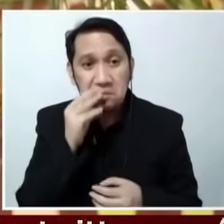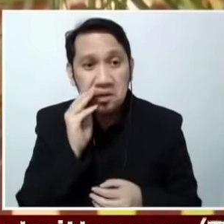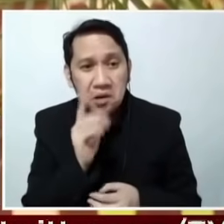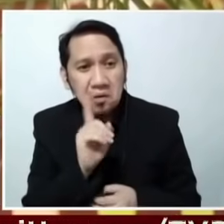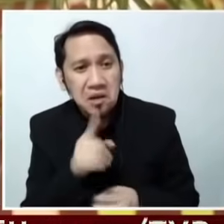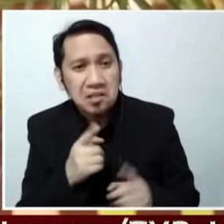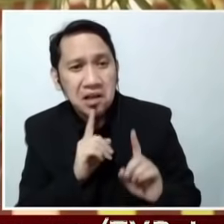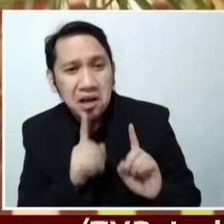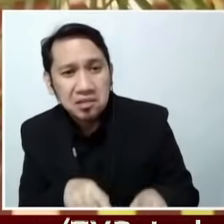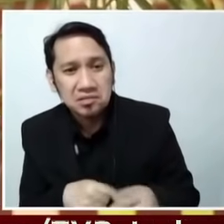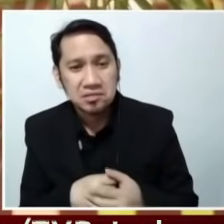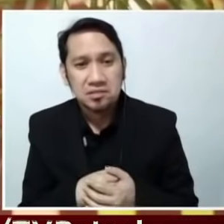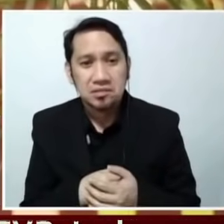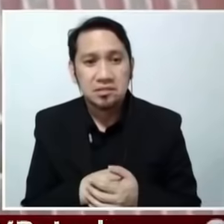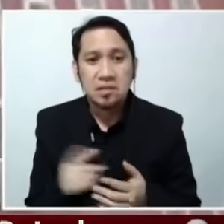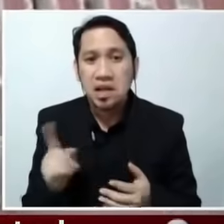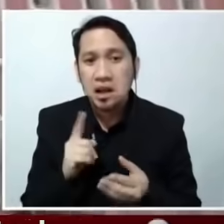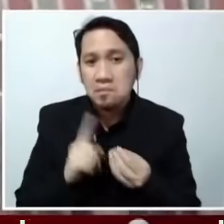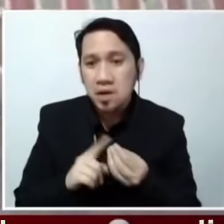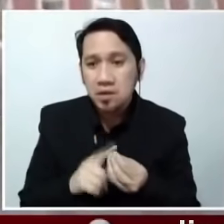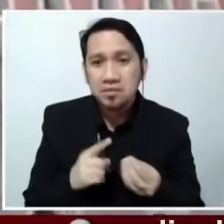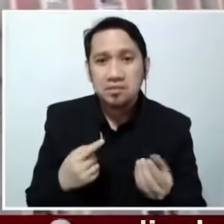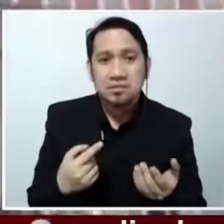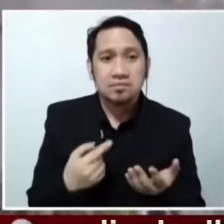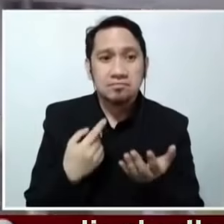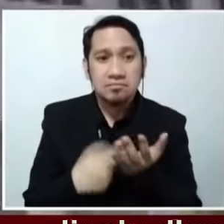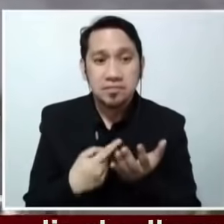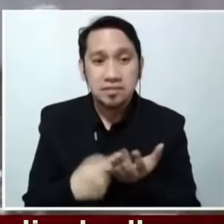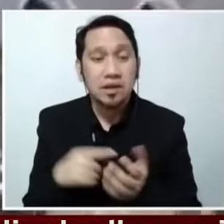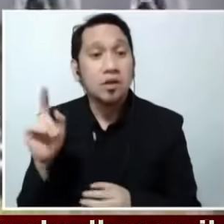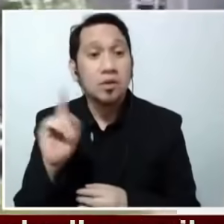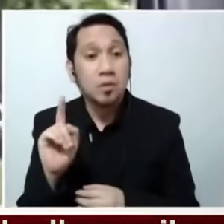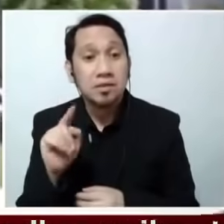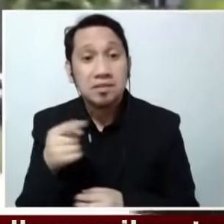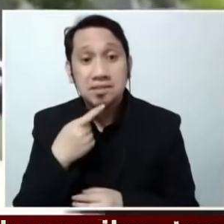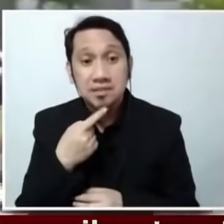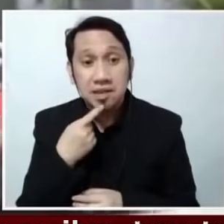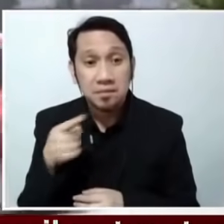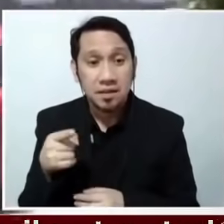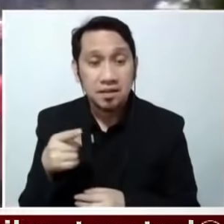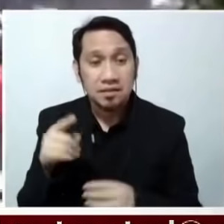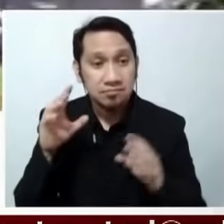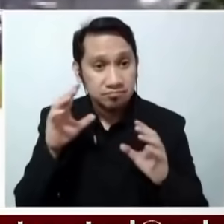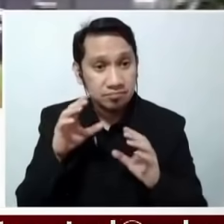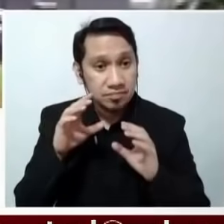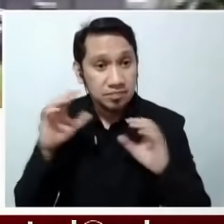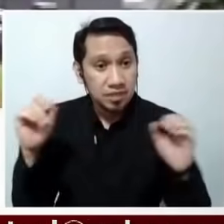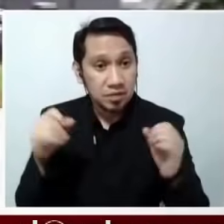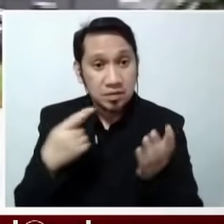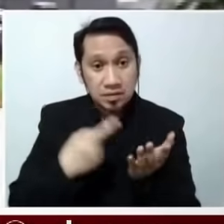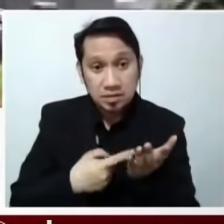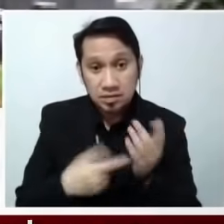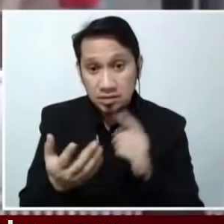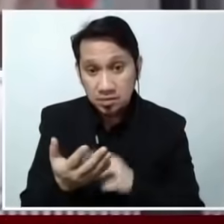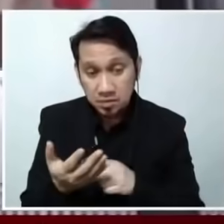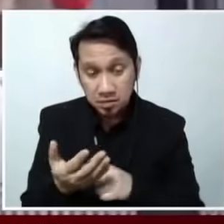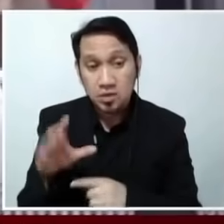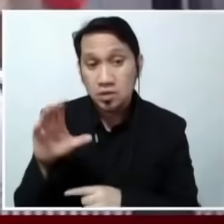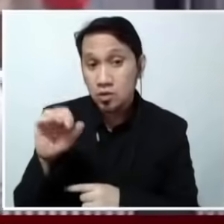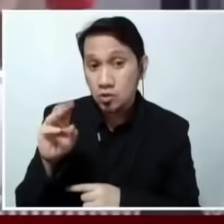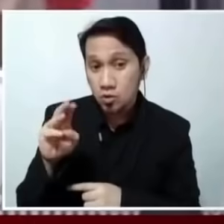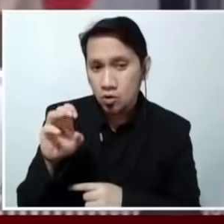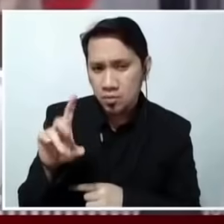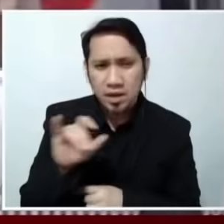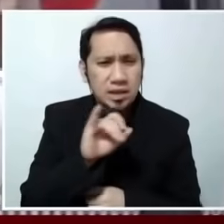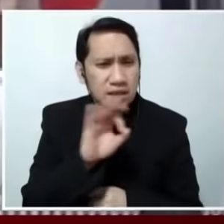isagot niya sa debate? Ang tinutukoy ni Pacquiao ay ang presidential debate na inaaral na ngayon ng Commission on Elections kung